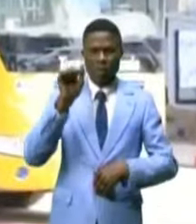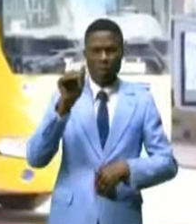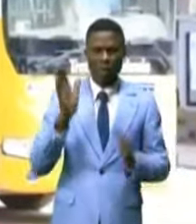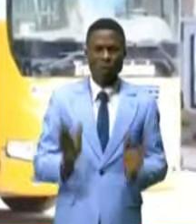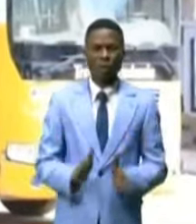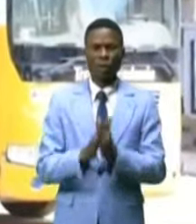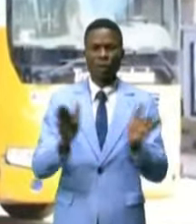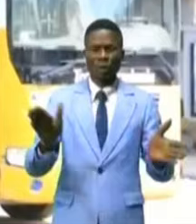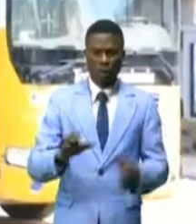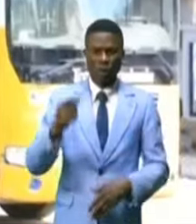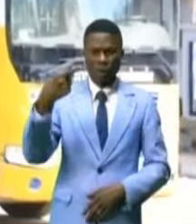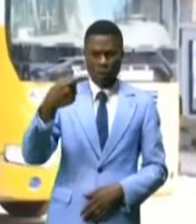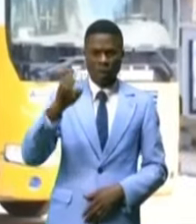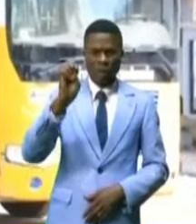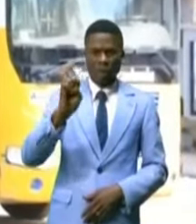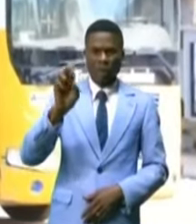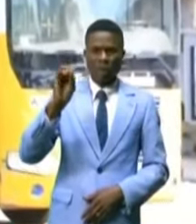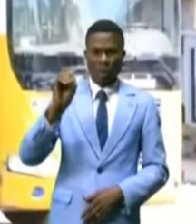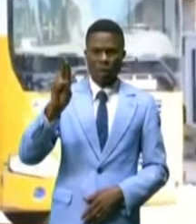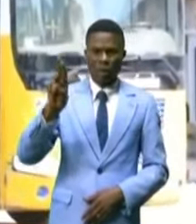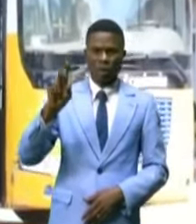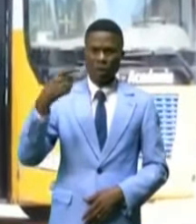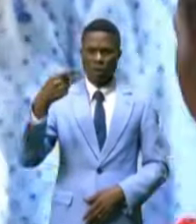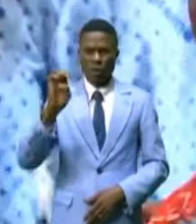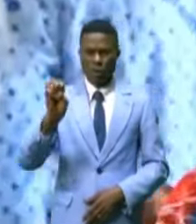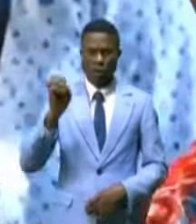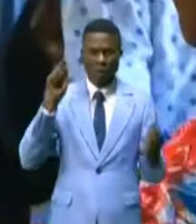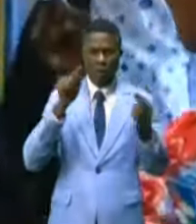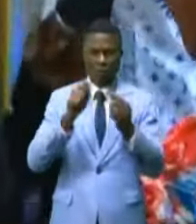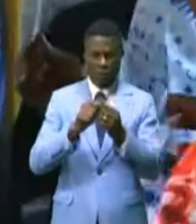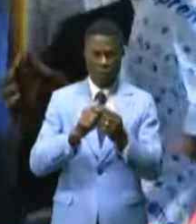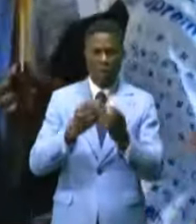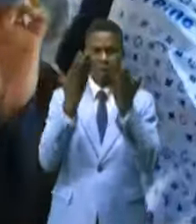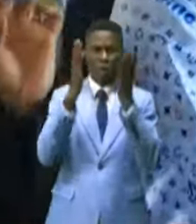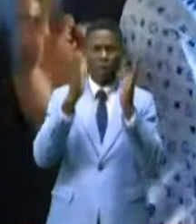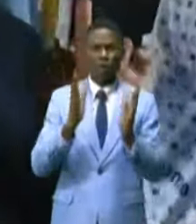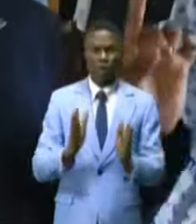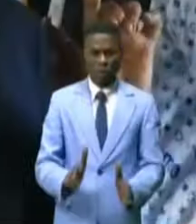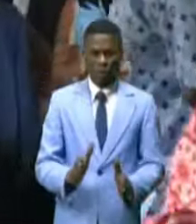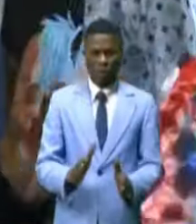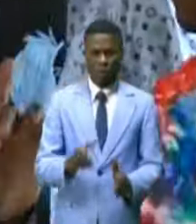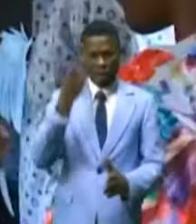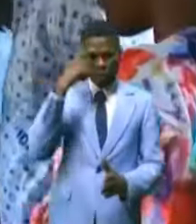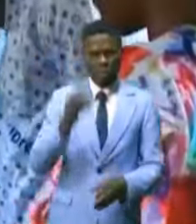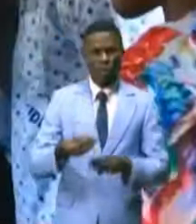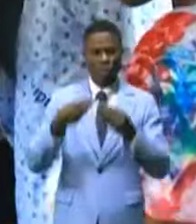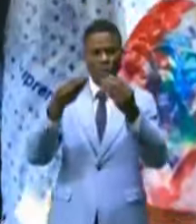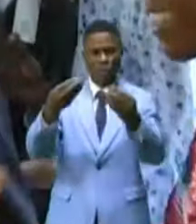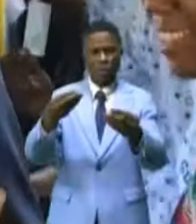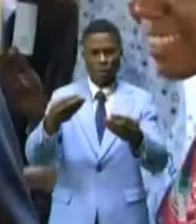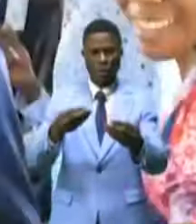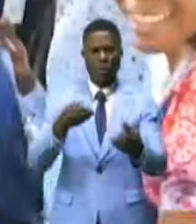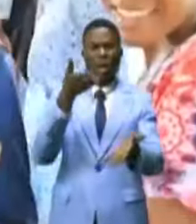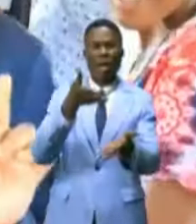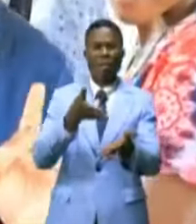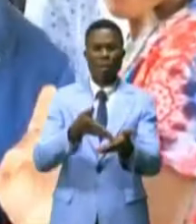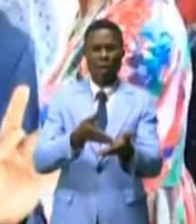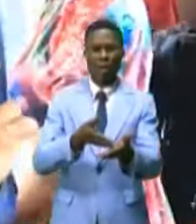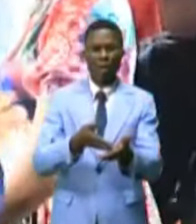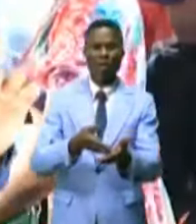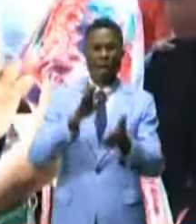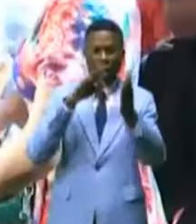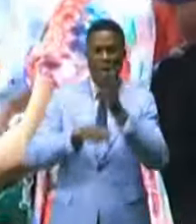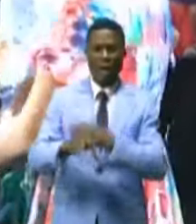général Georges Ongelo Dangawa Mumbu vers les bénéficiaires. C'est pour leur offrir en symbolique des courses